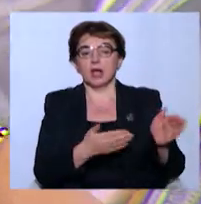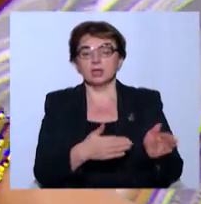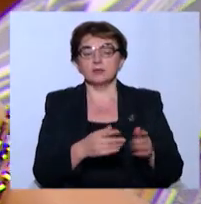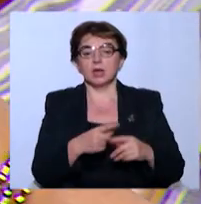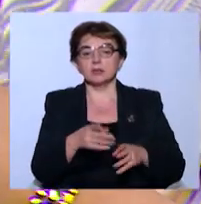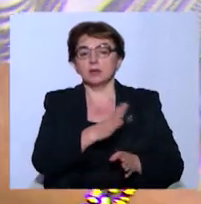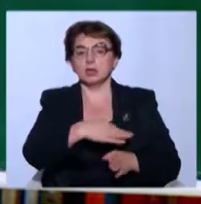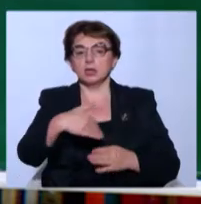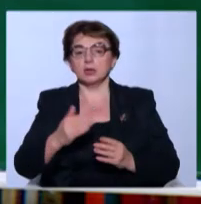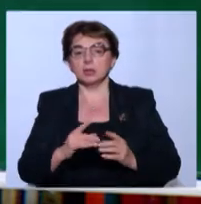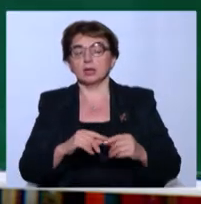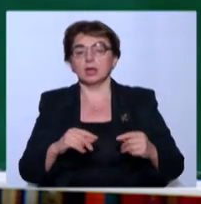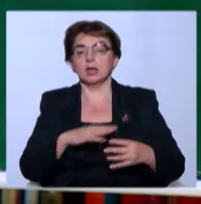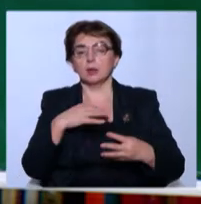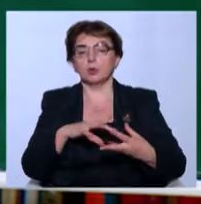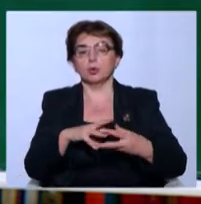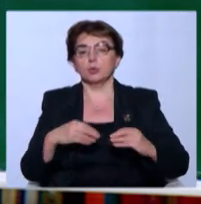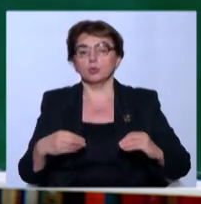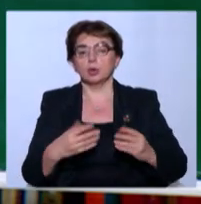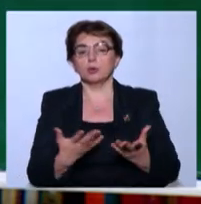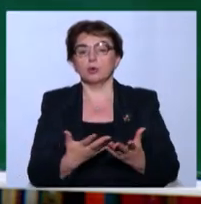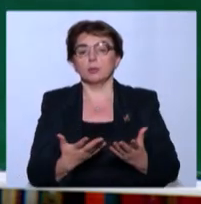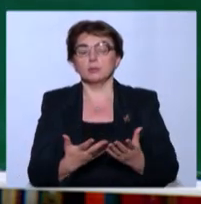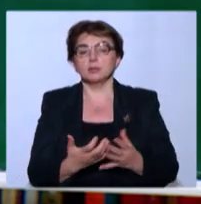ირიბად განლაგებული კუნთები, რომელიც